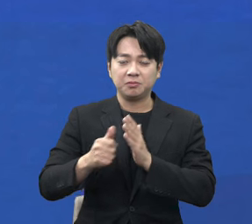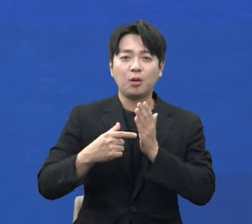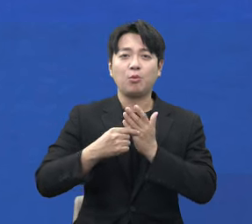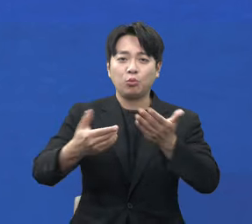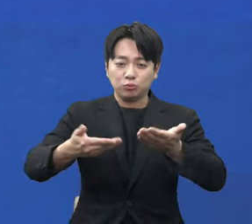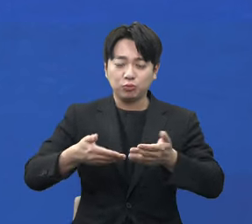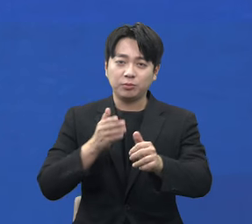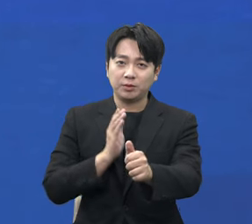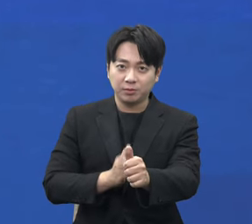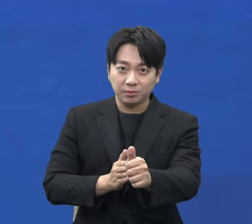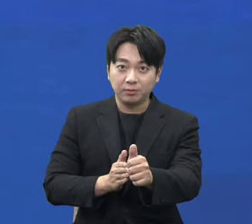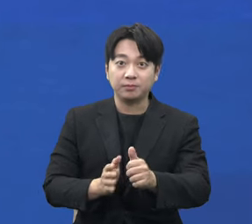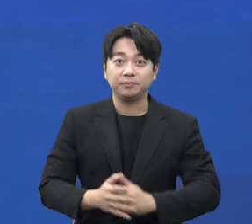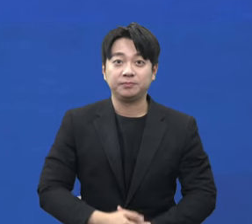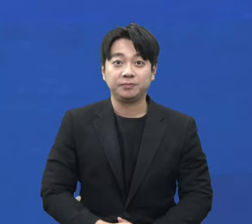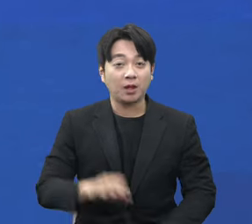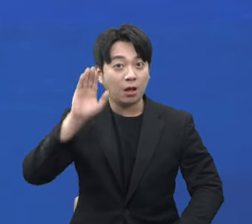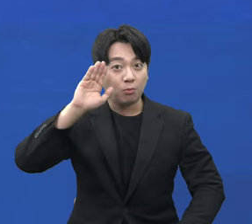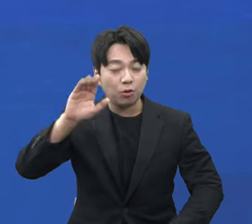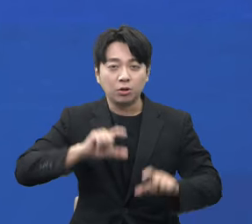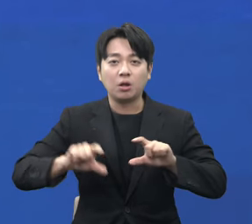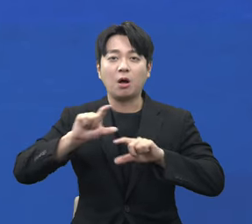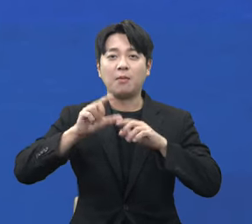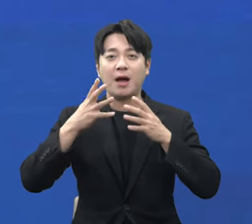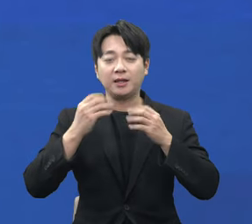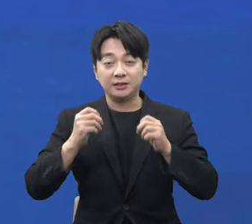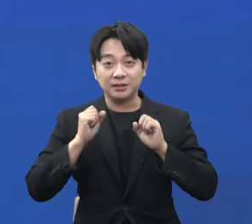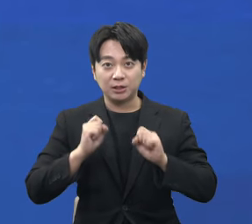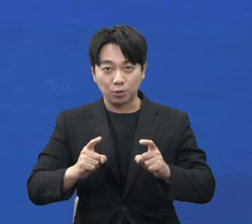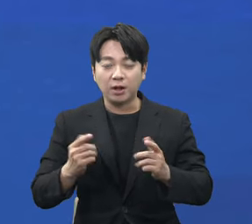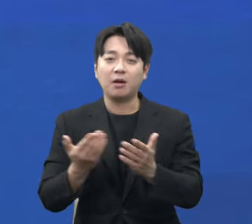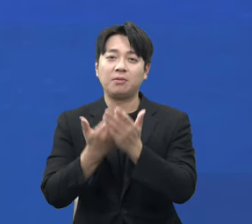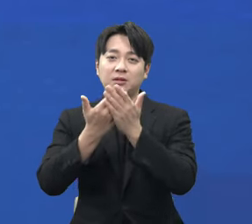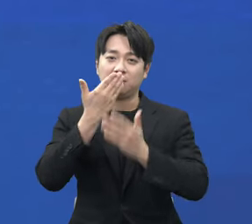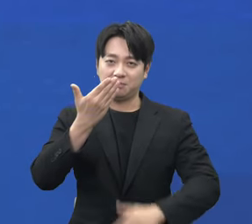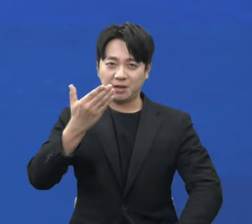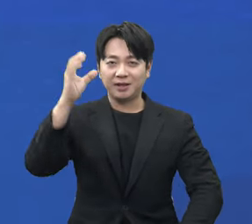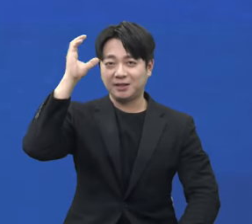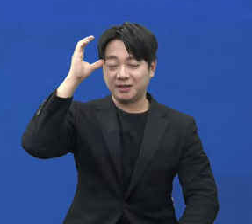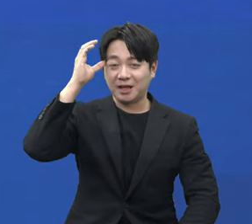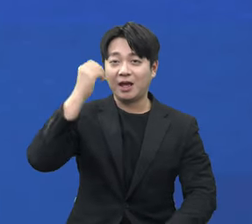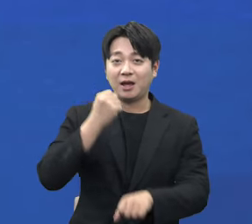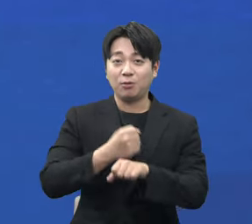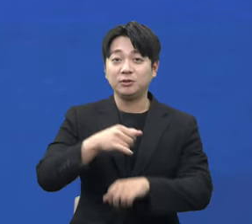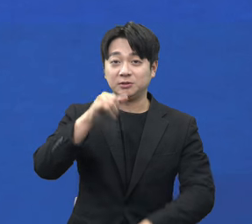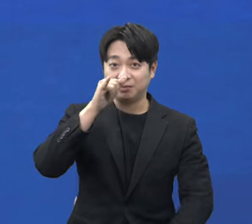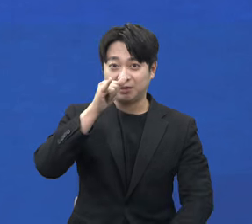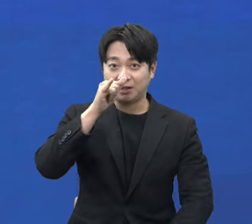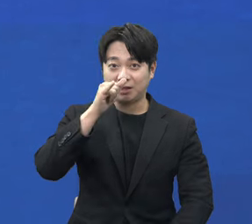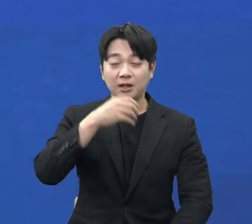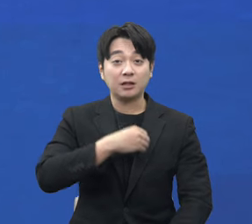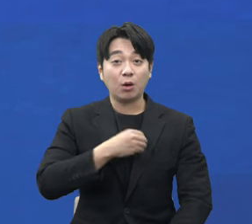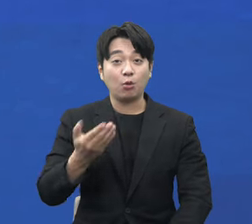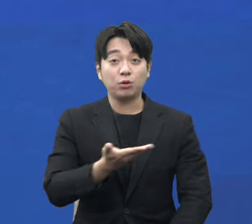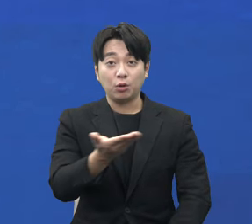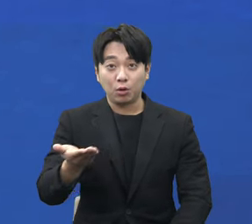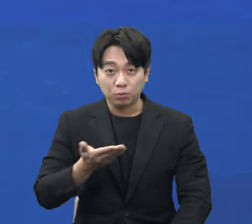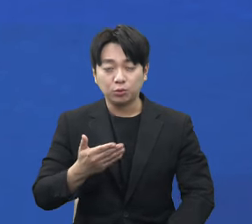3호 당원들이 기회가 더 많아지고 계속될 것입니다. 권리당원, 대의원 동지 여러분